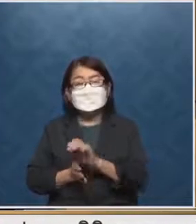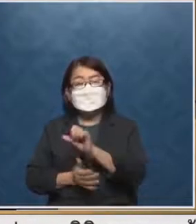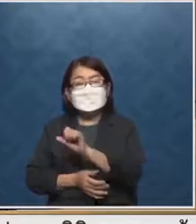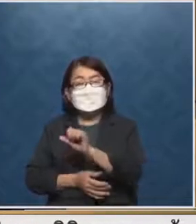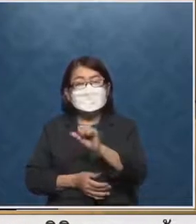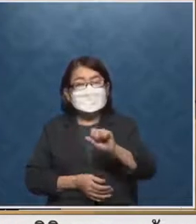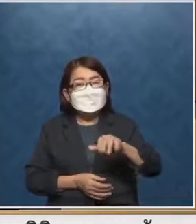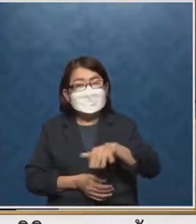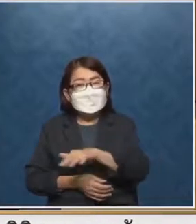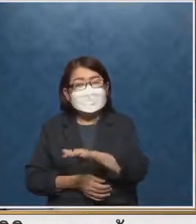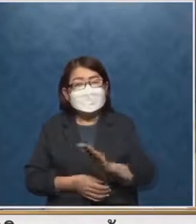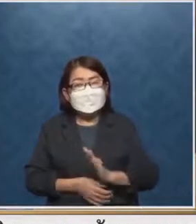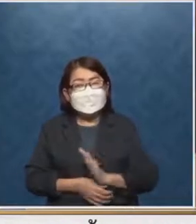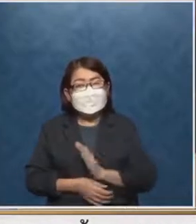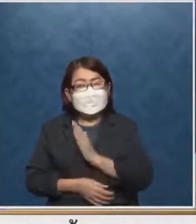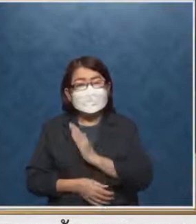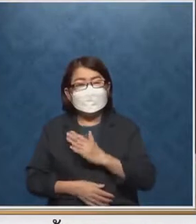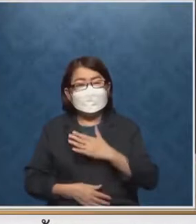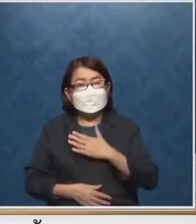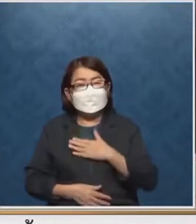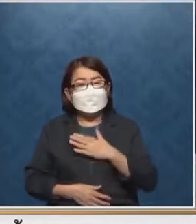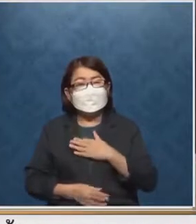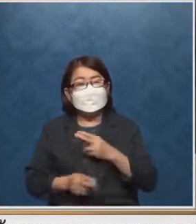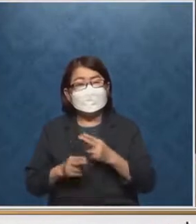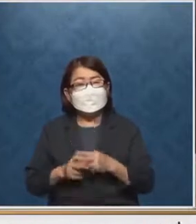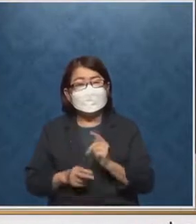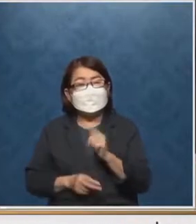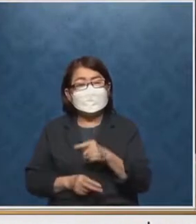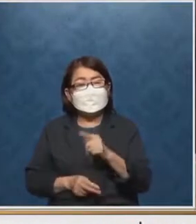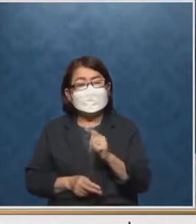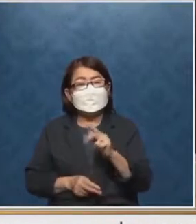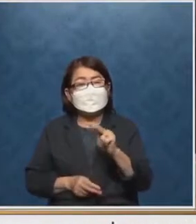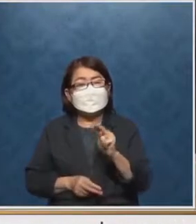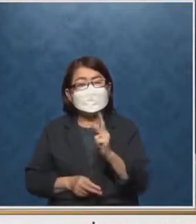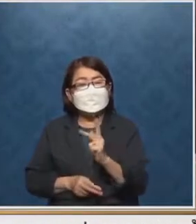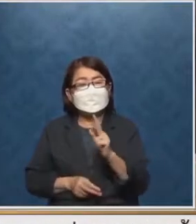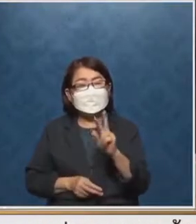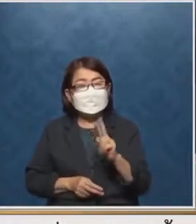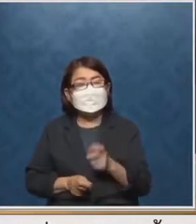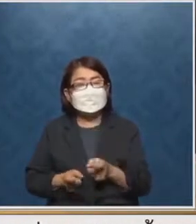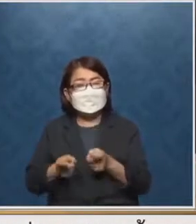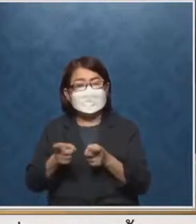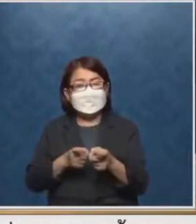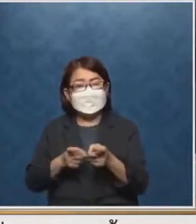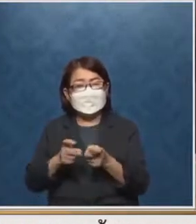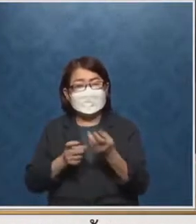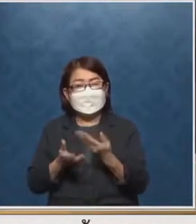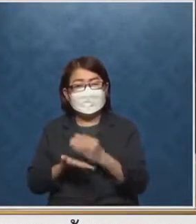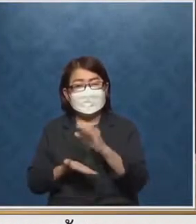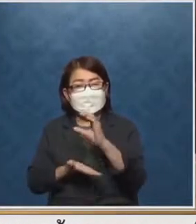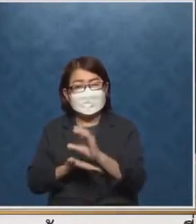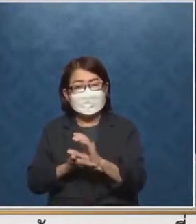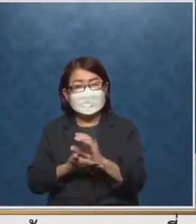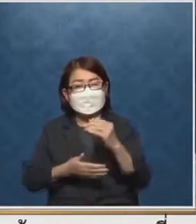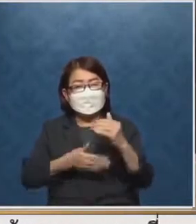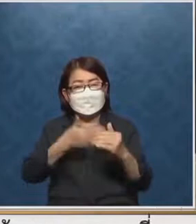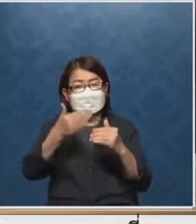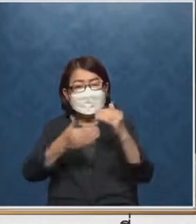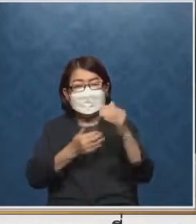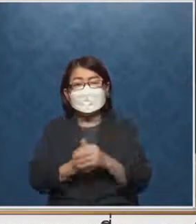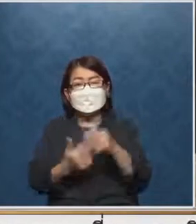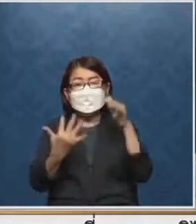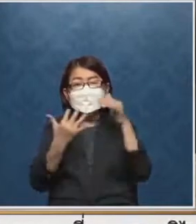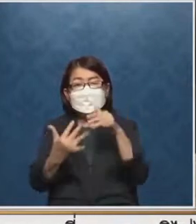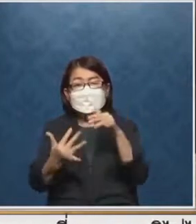ที่เคารพกระผมนายธนกรศรีสุขใสผู้จัดการกองทุนพัฒนาสื่อปลอดภัยและสร้างสร